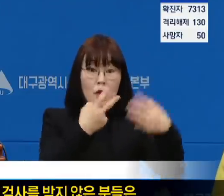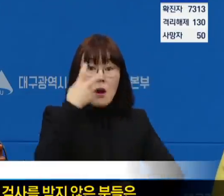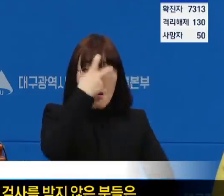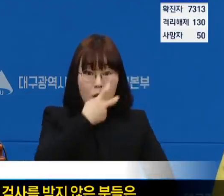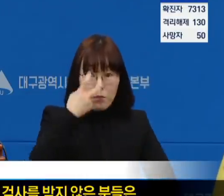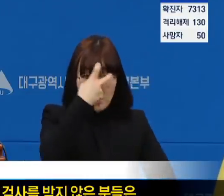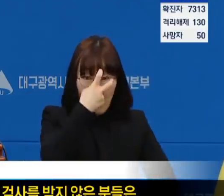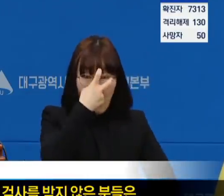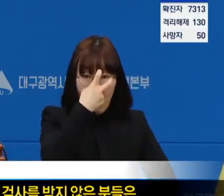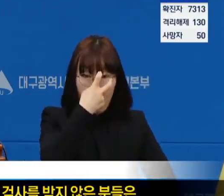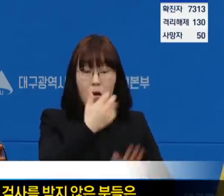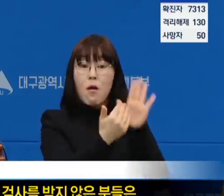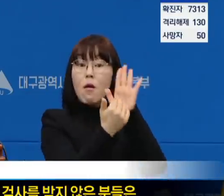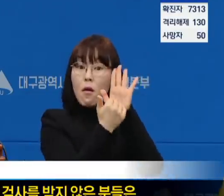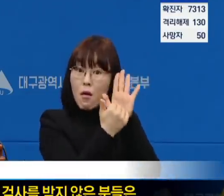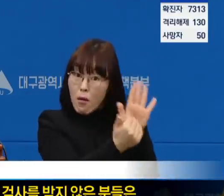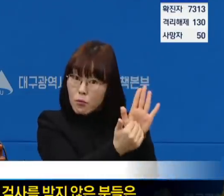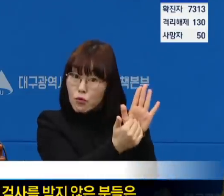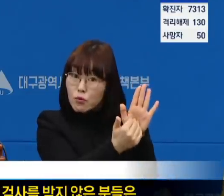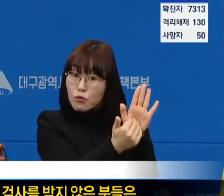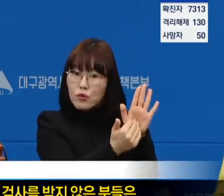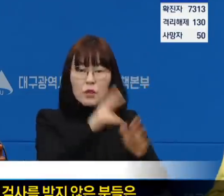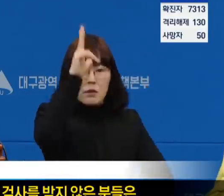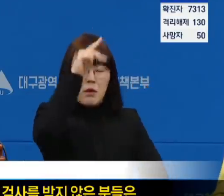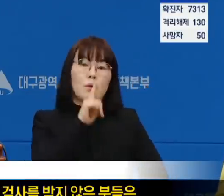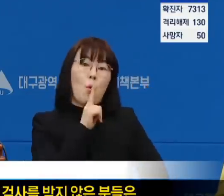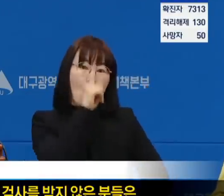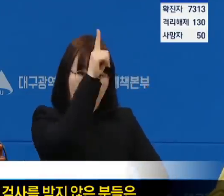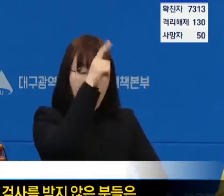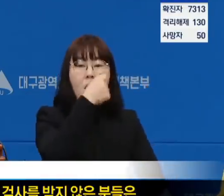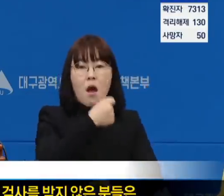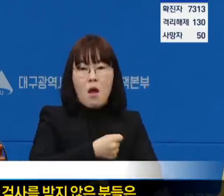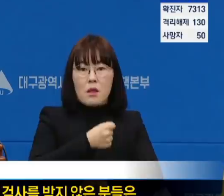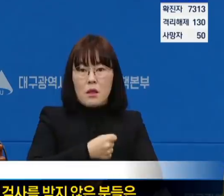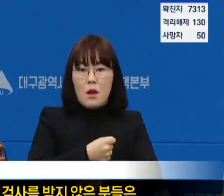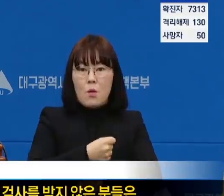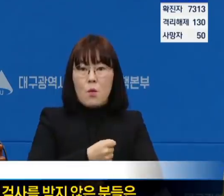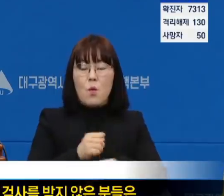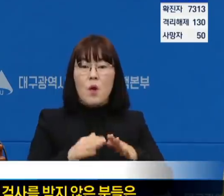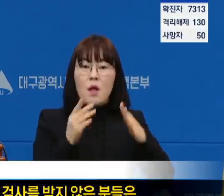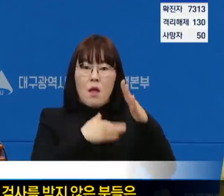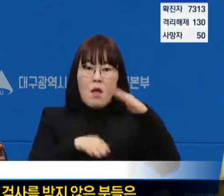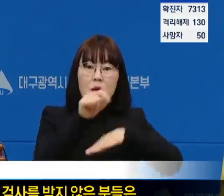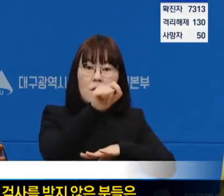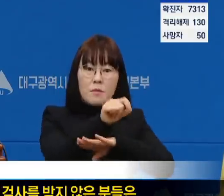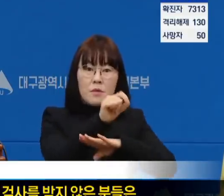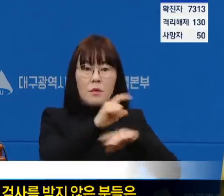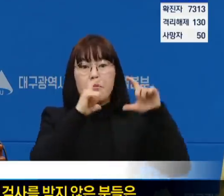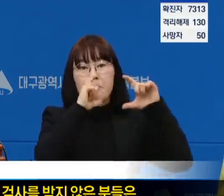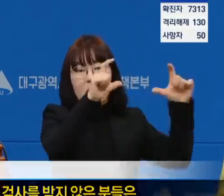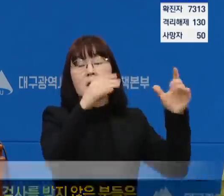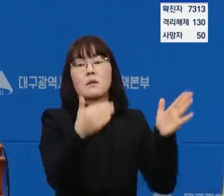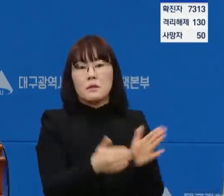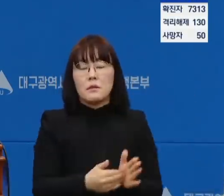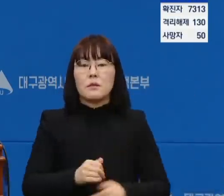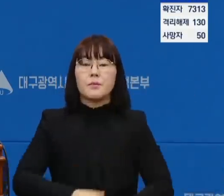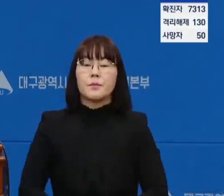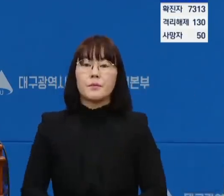검사를 받지 않은 분들은 전원 고발 조치할 것임을 행정명령으로 고지한 바 있습니다.